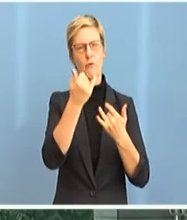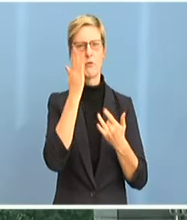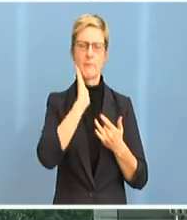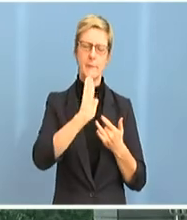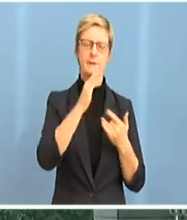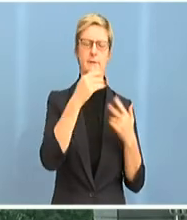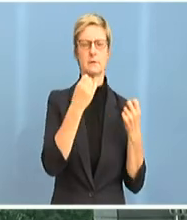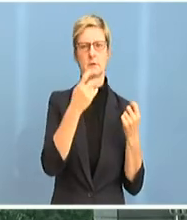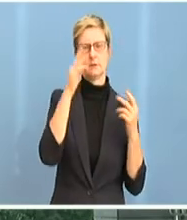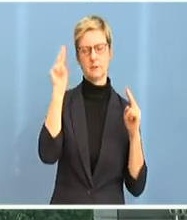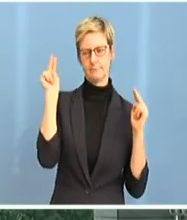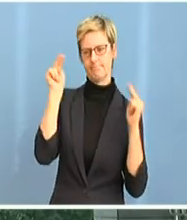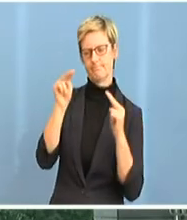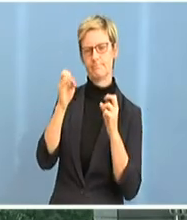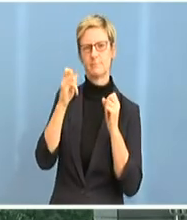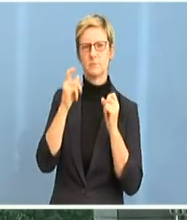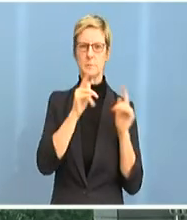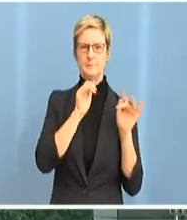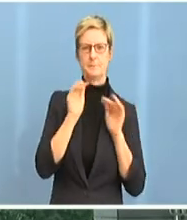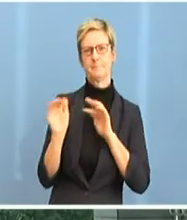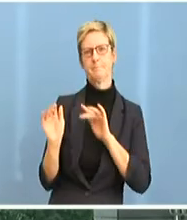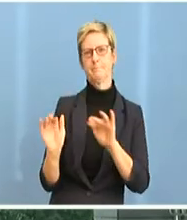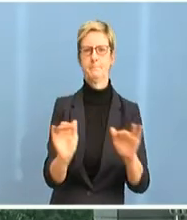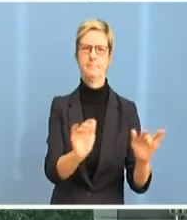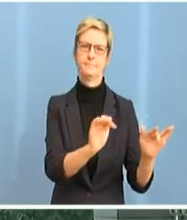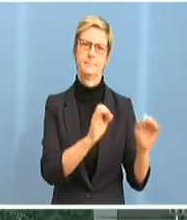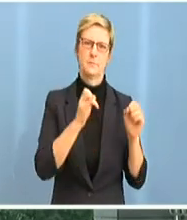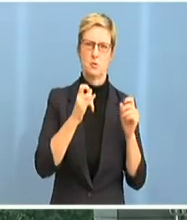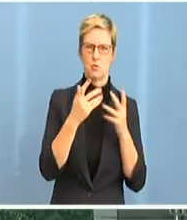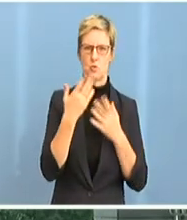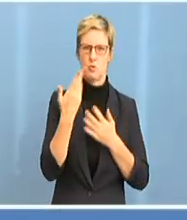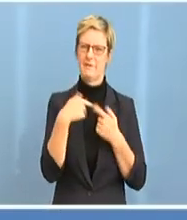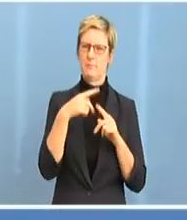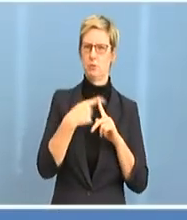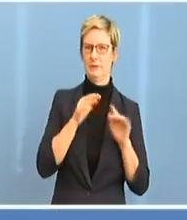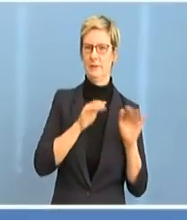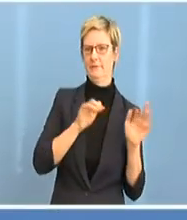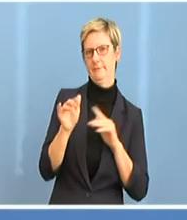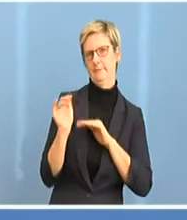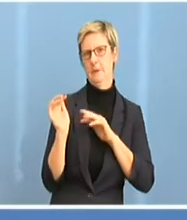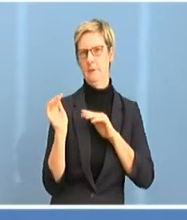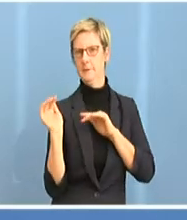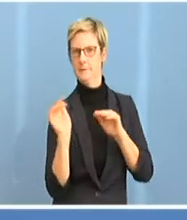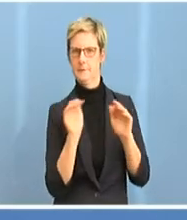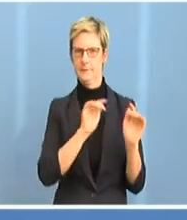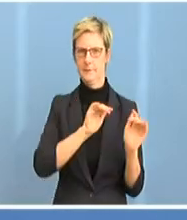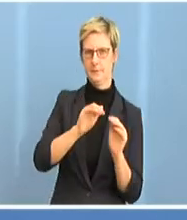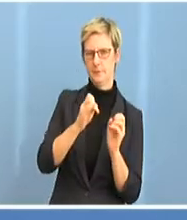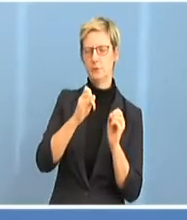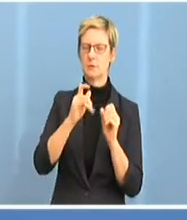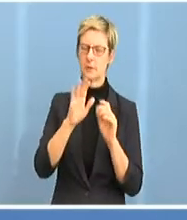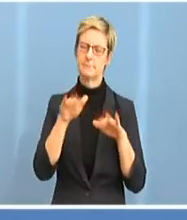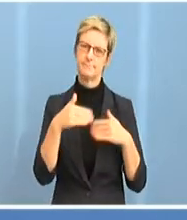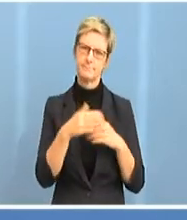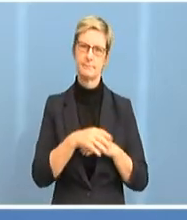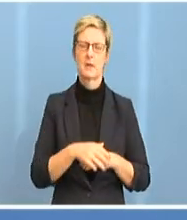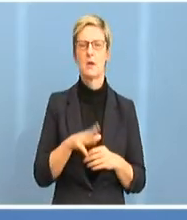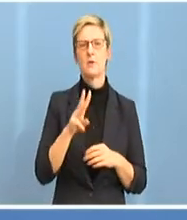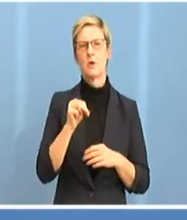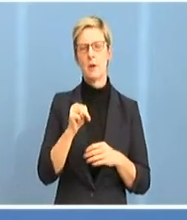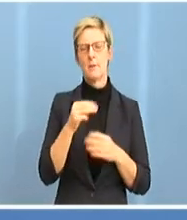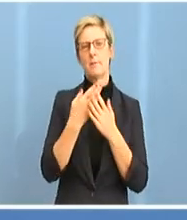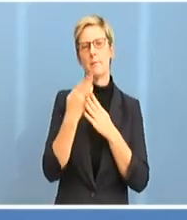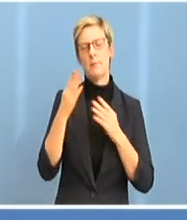auf die libyschen Konfliktparteien positiv einzuwirken und auf die VN-Bemühungen